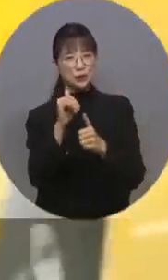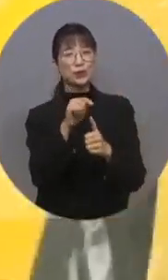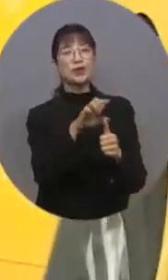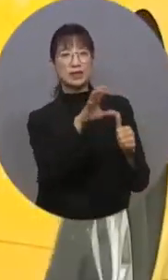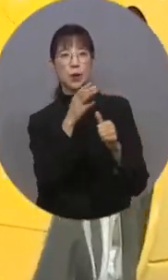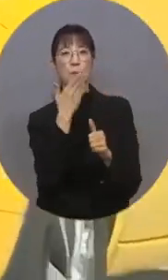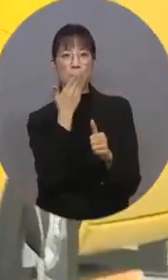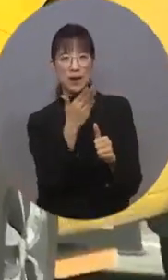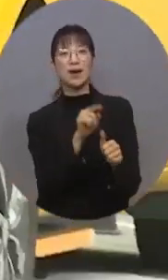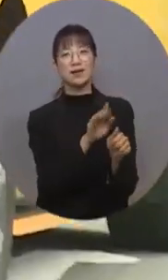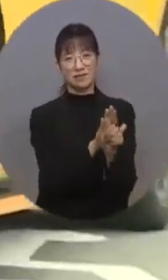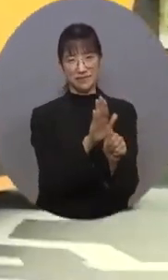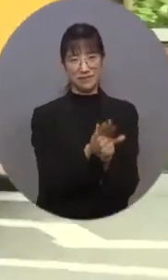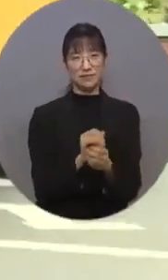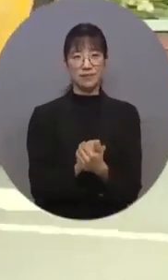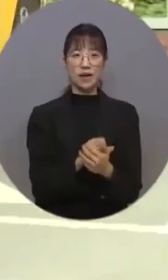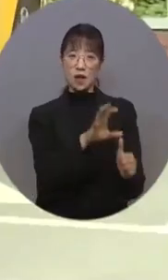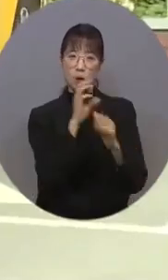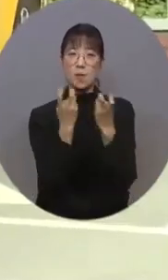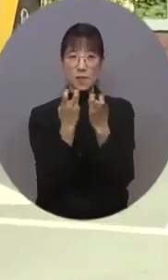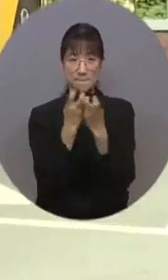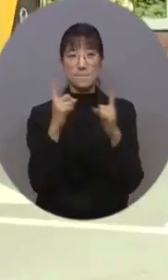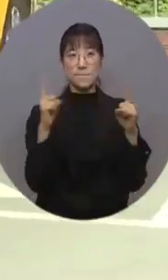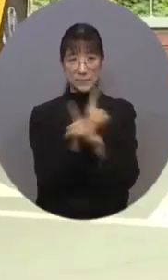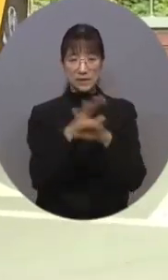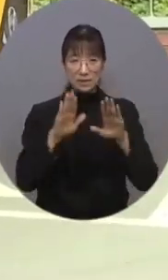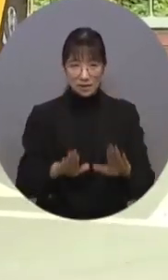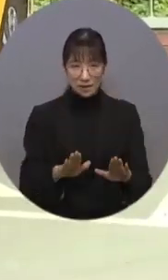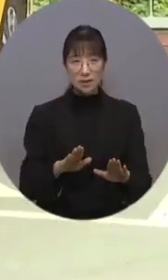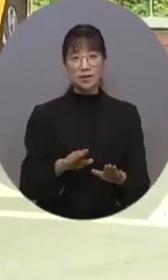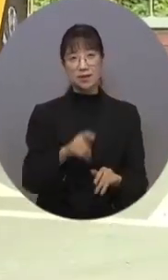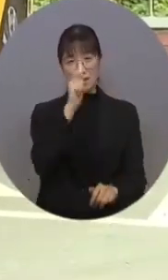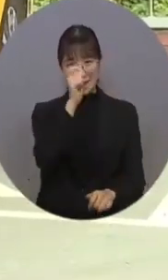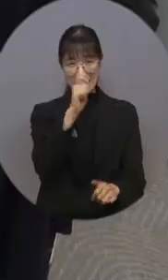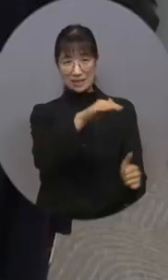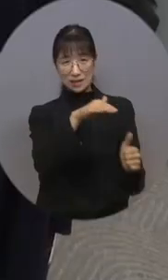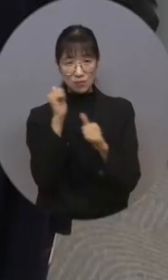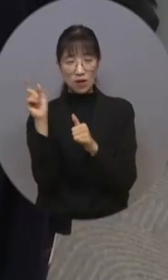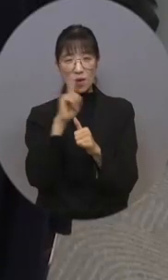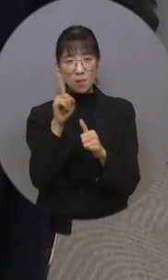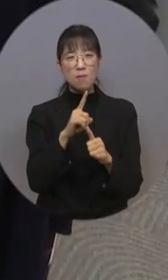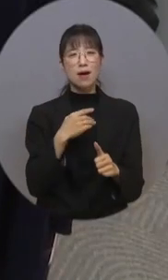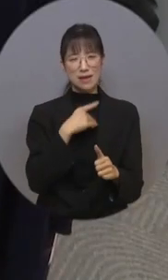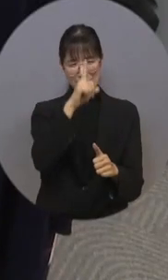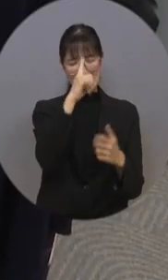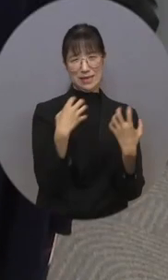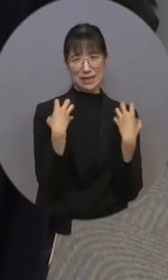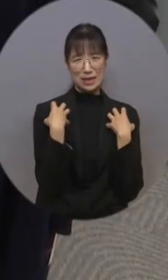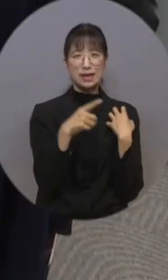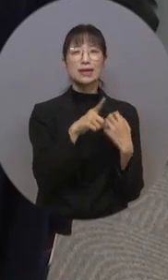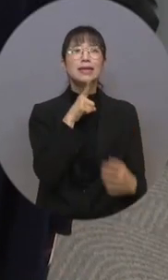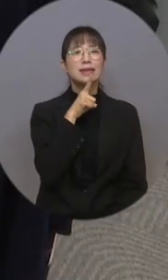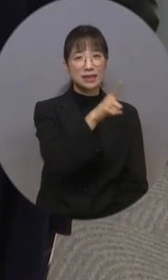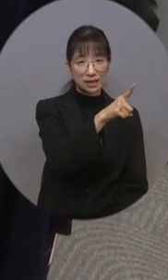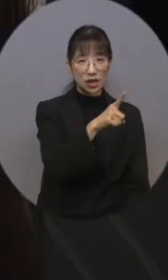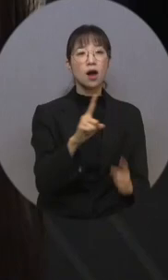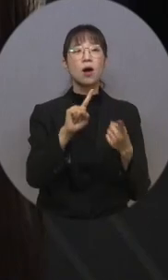했습니다. 이용 방법도 개선해 지금은 장애인 콜택시를 이용하려면 개별 시군에 신청해야 했지만